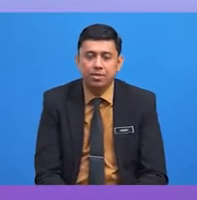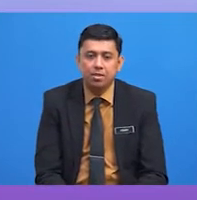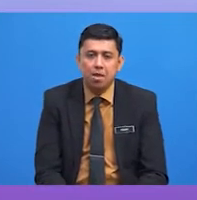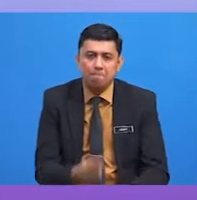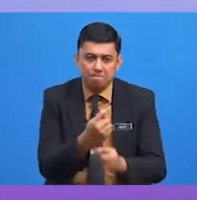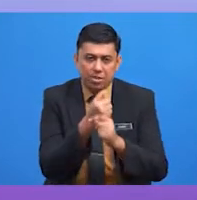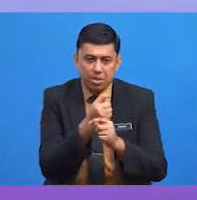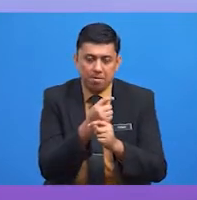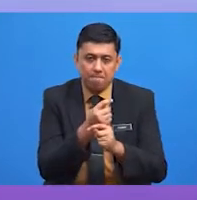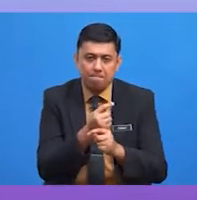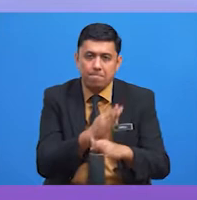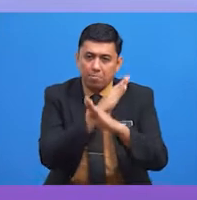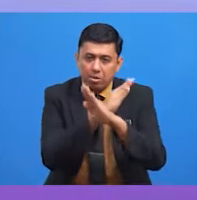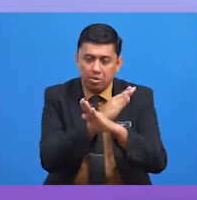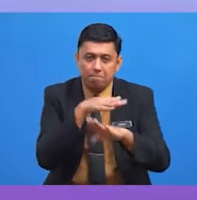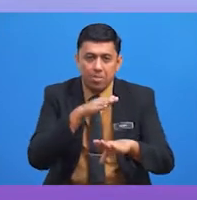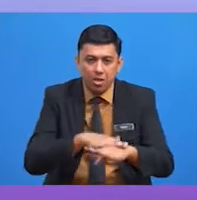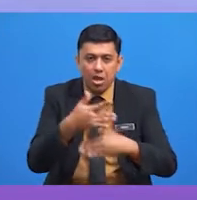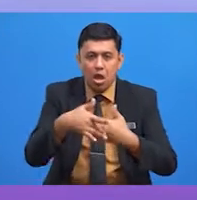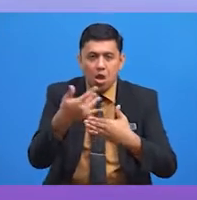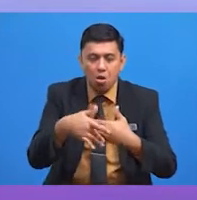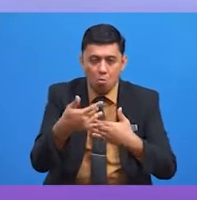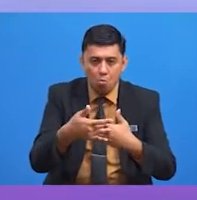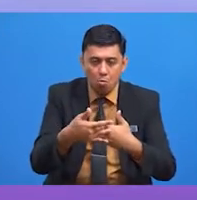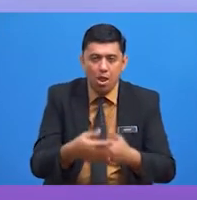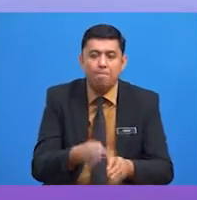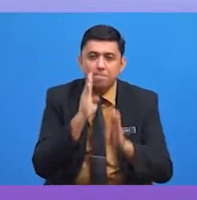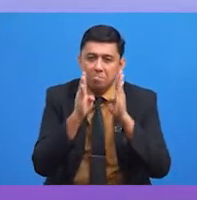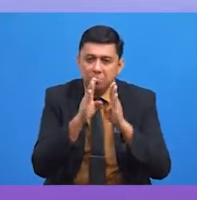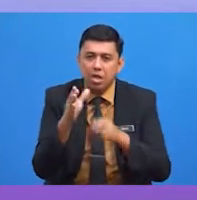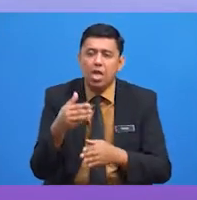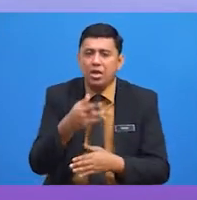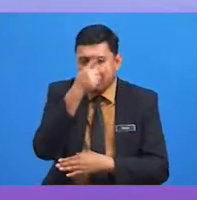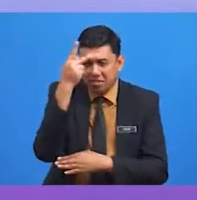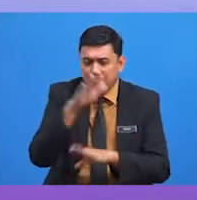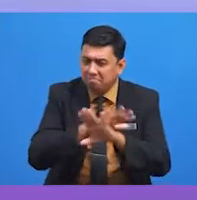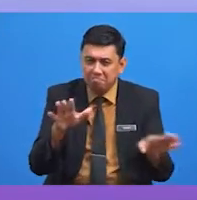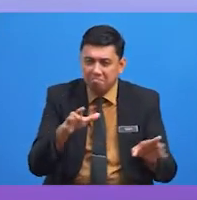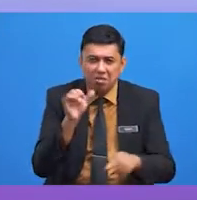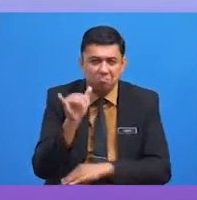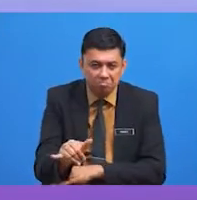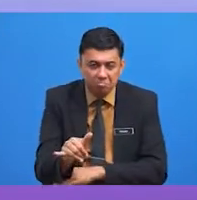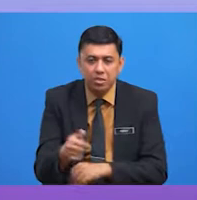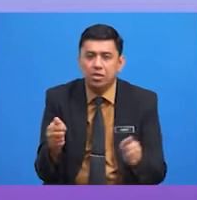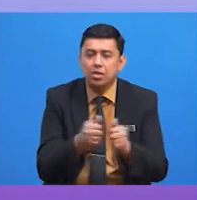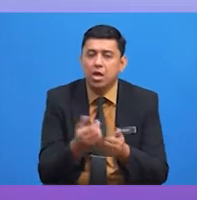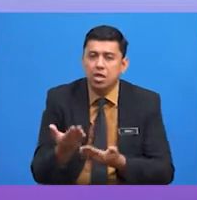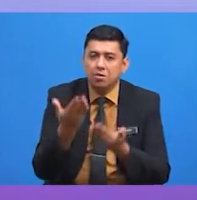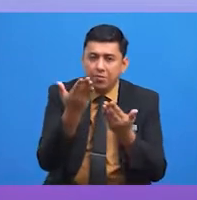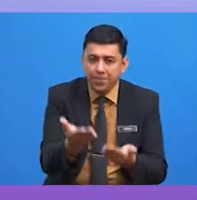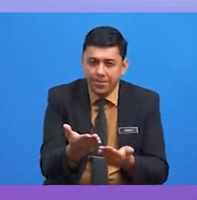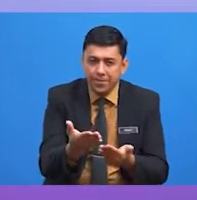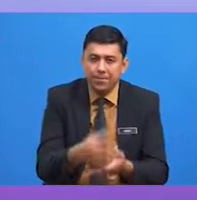Defendant membantah pada awal prosiding kerana tidak bersetuju dengan cadangan